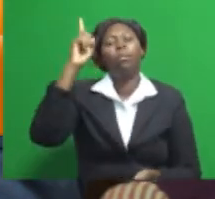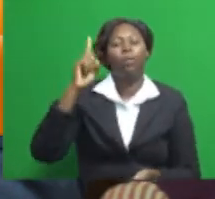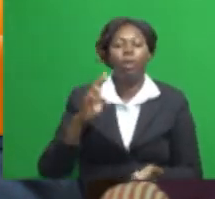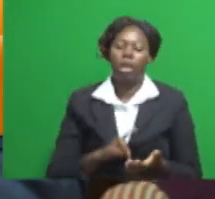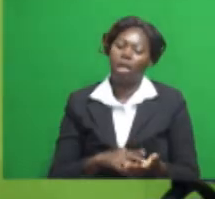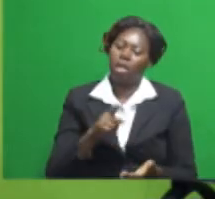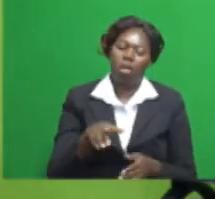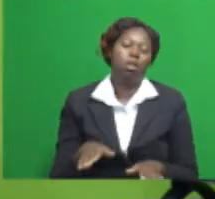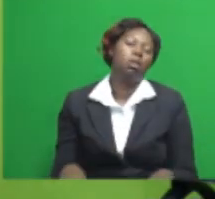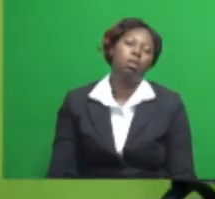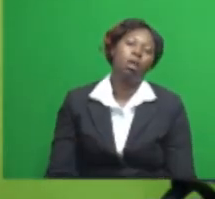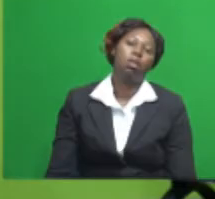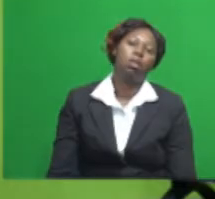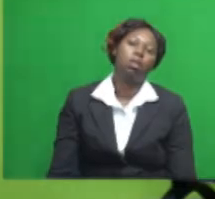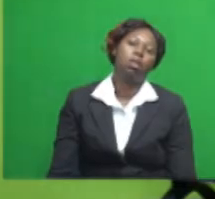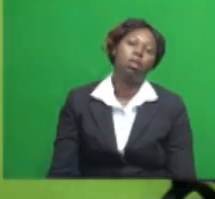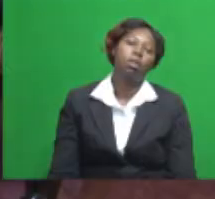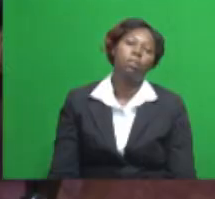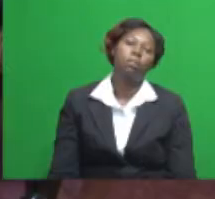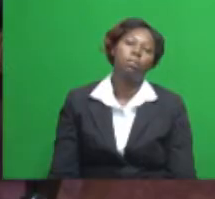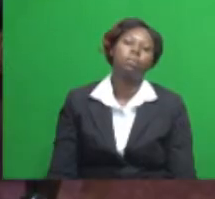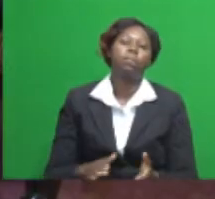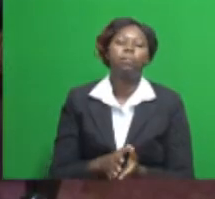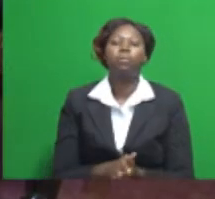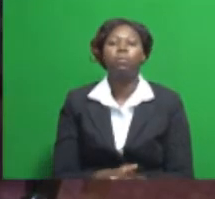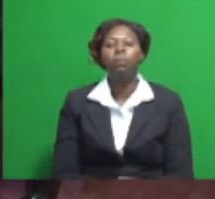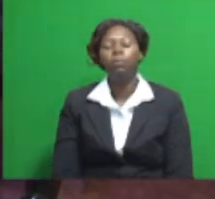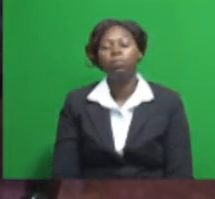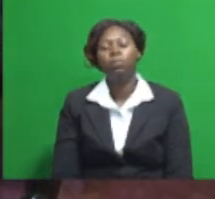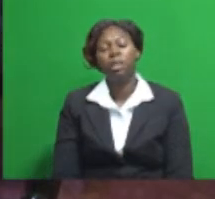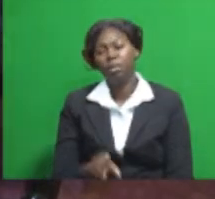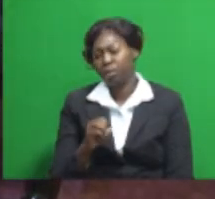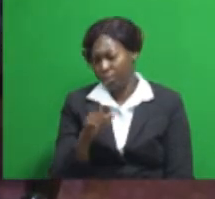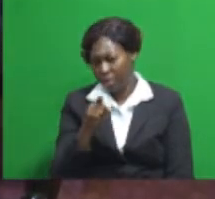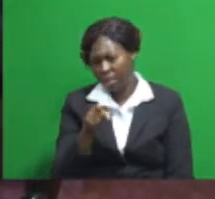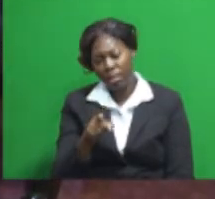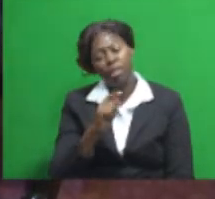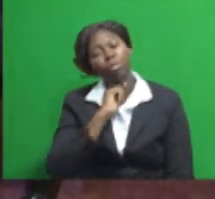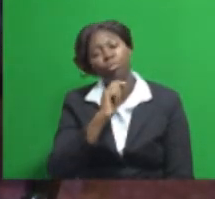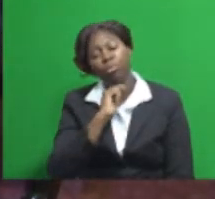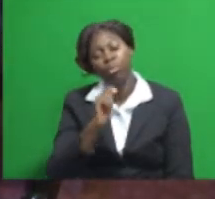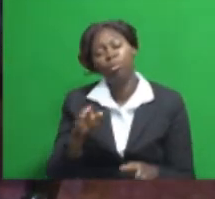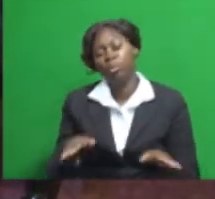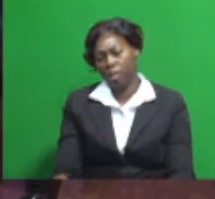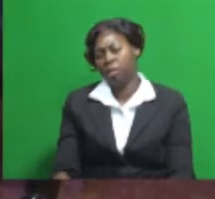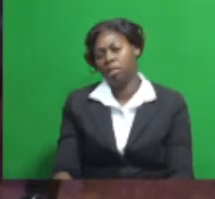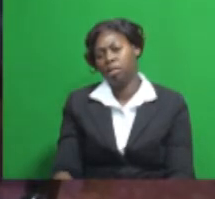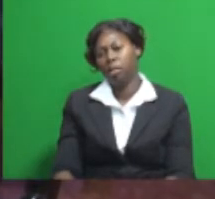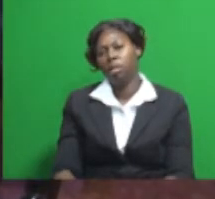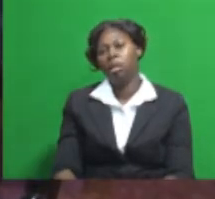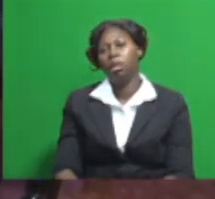akavata rufu. Kutofero. Kutofero. Iwoona mwari akamira kumusoro kwaina Jesu